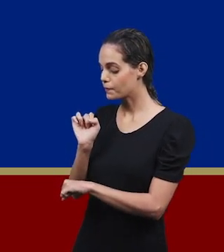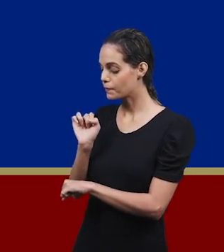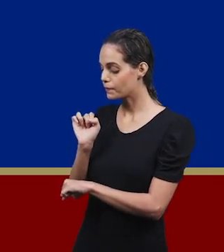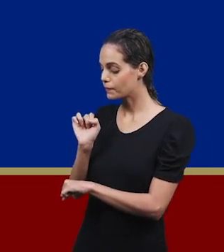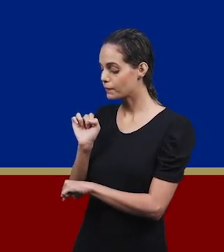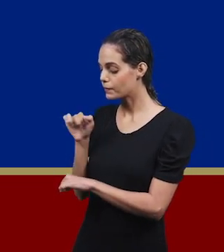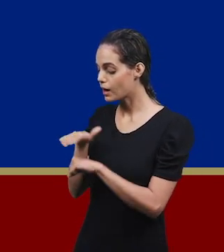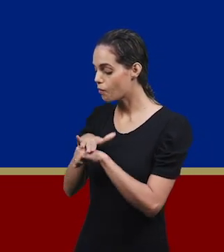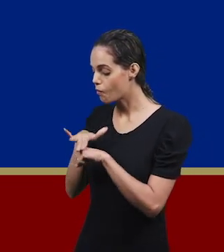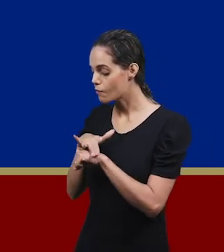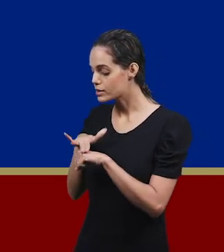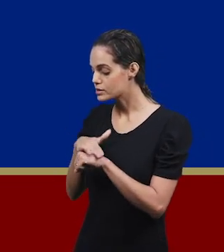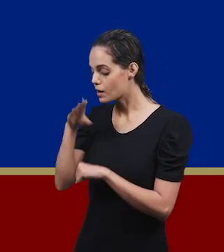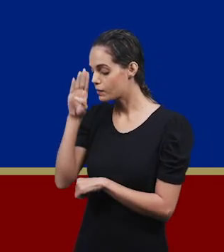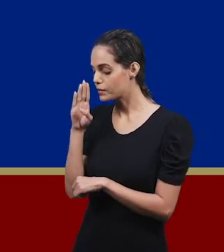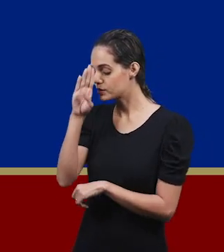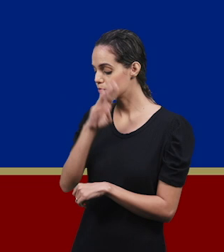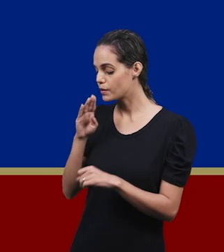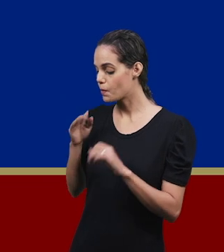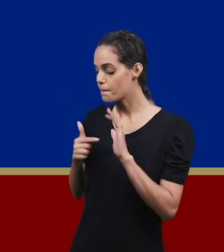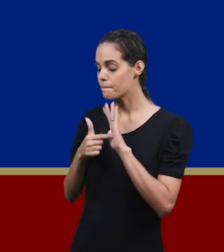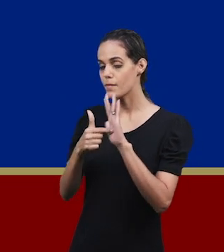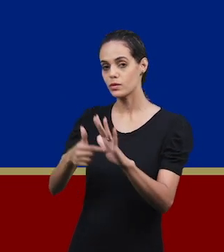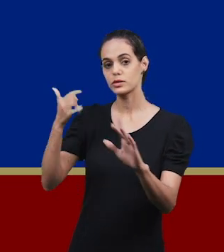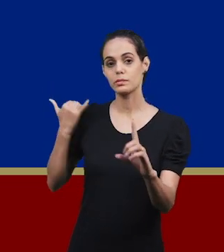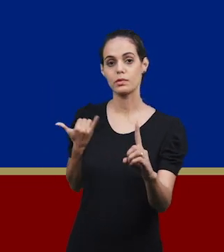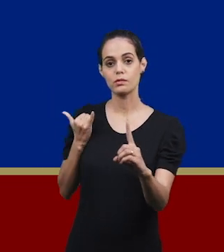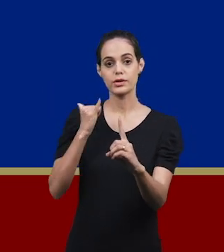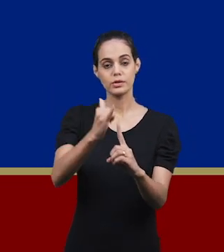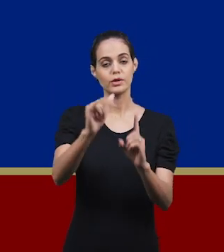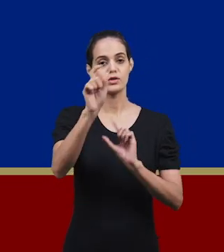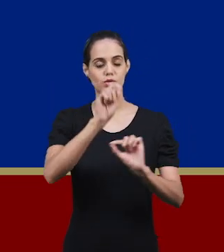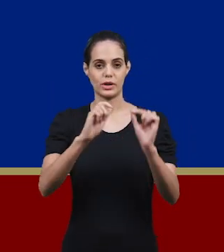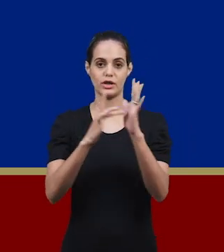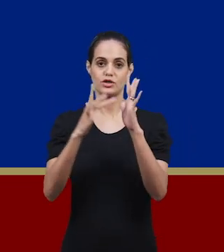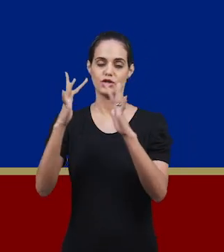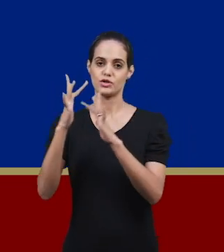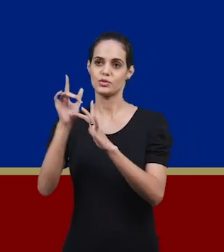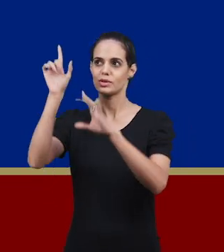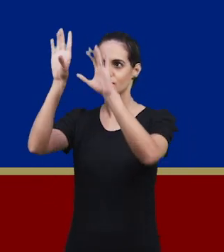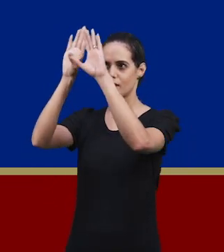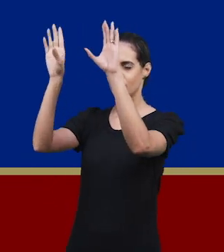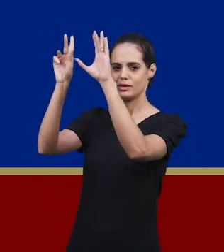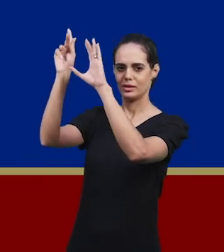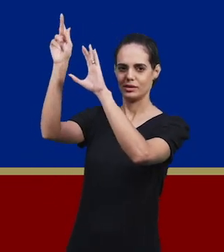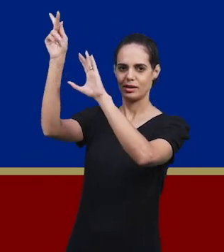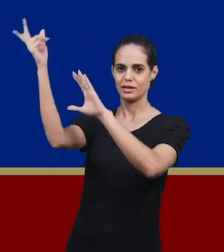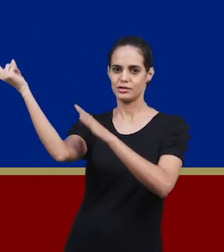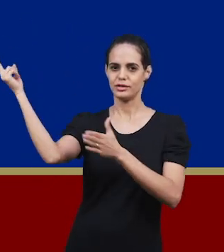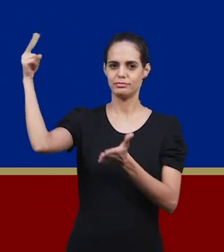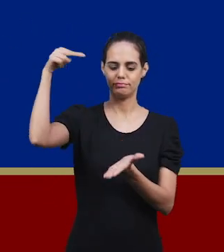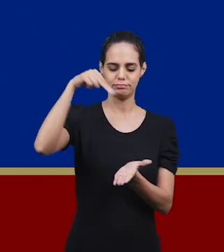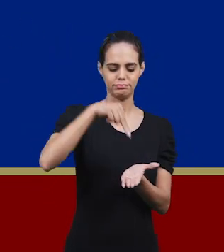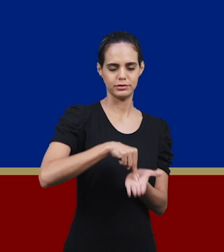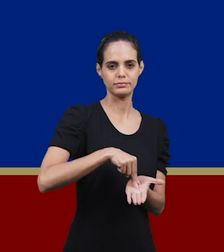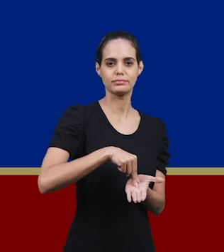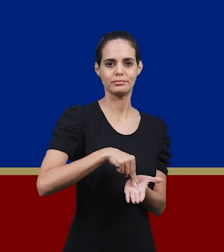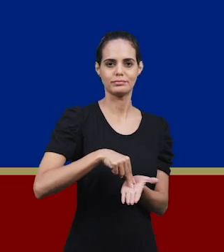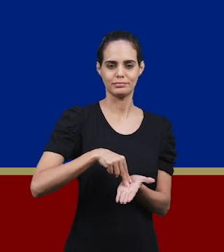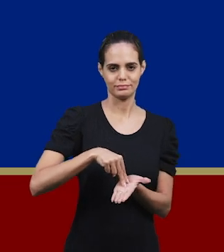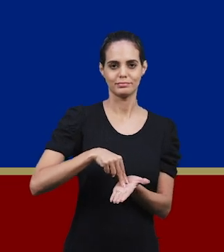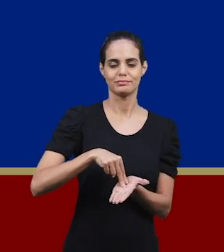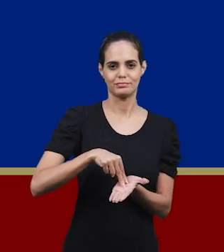à Bartimée, montre prophétiquement que lui, il a laissé l'éternité, a laissé sa